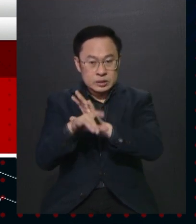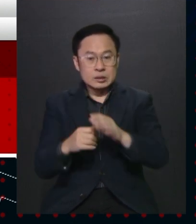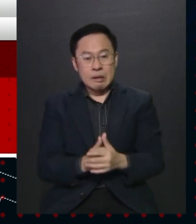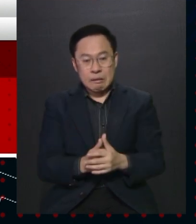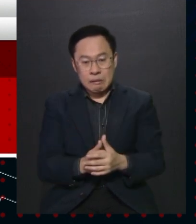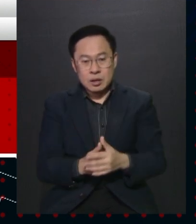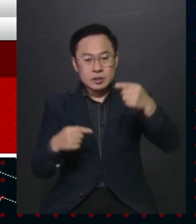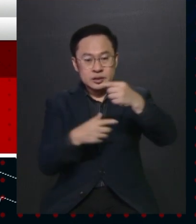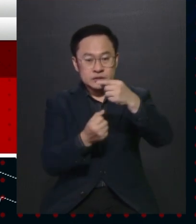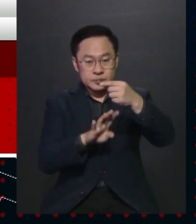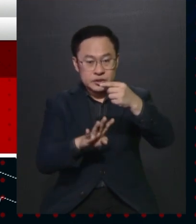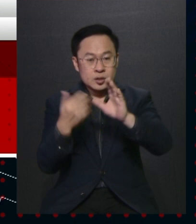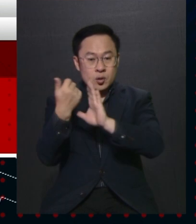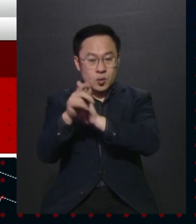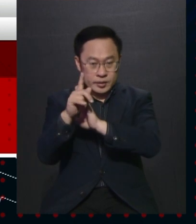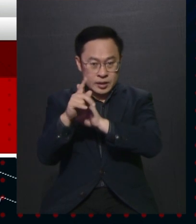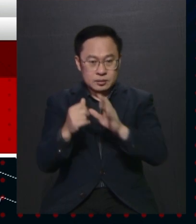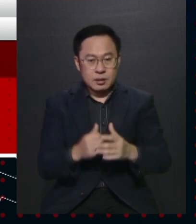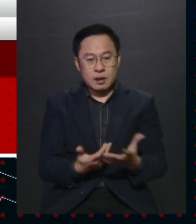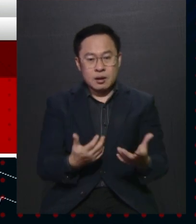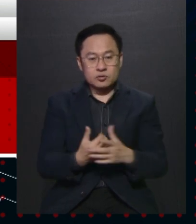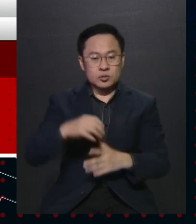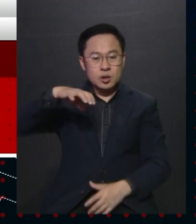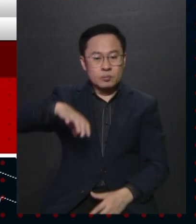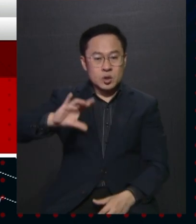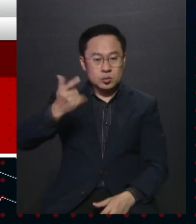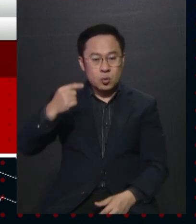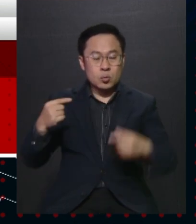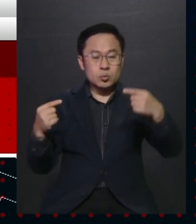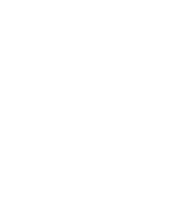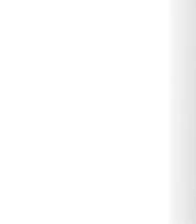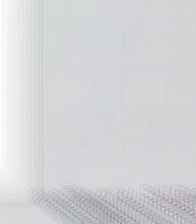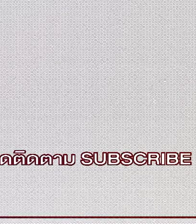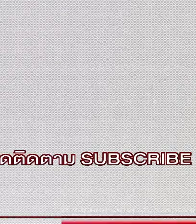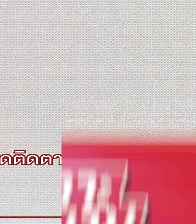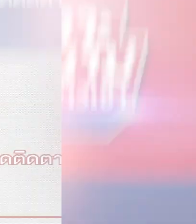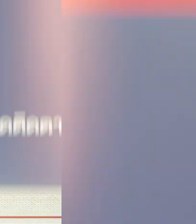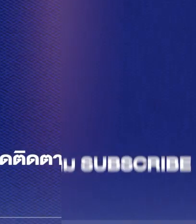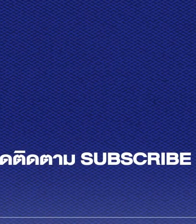14ครับแล้วก็ทีมใหญ่ๆอย่างเมืองทองนี่หล่นมาอยู่อันดับ9นะตอนนี้นะ